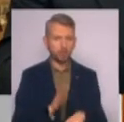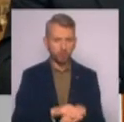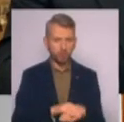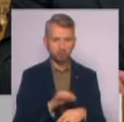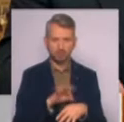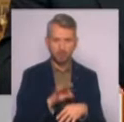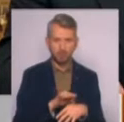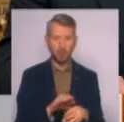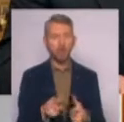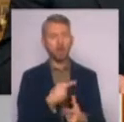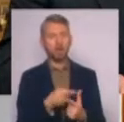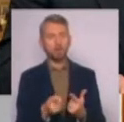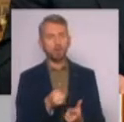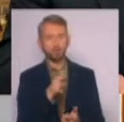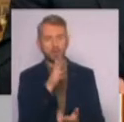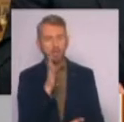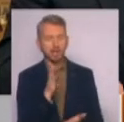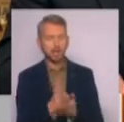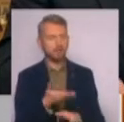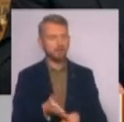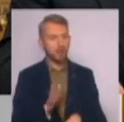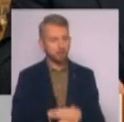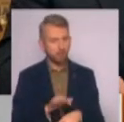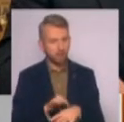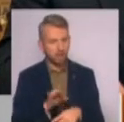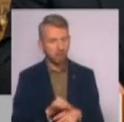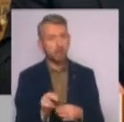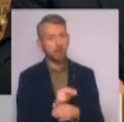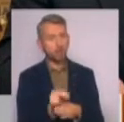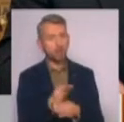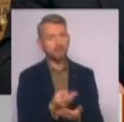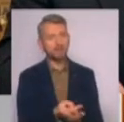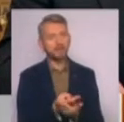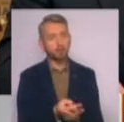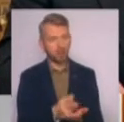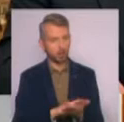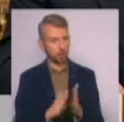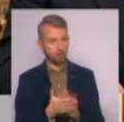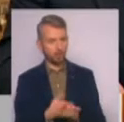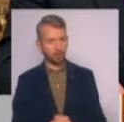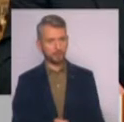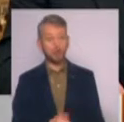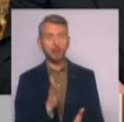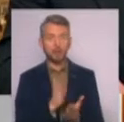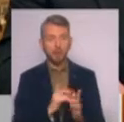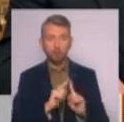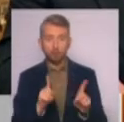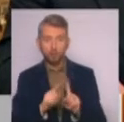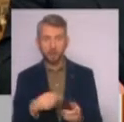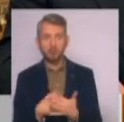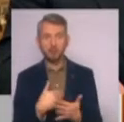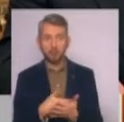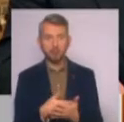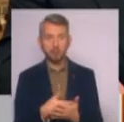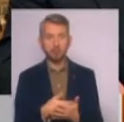або при наявності важкого перебігу лікуються в стаціонарних умовах. Є особливості, наприклад,